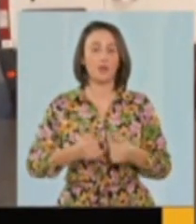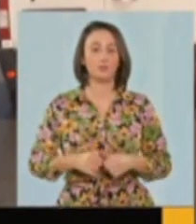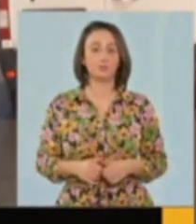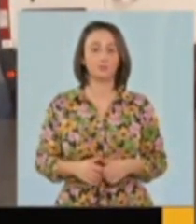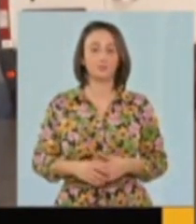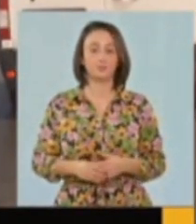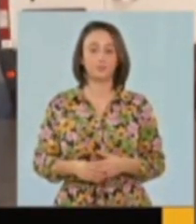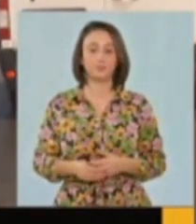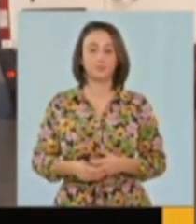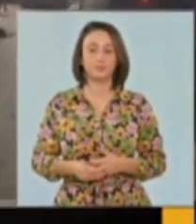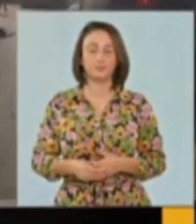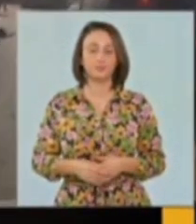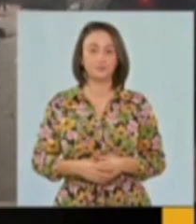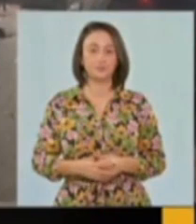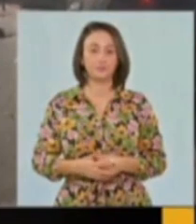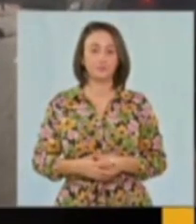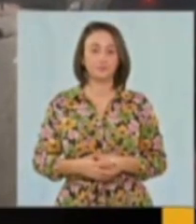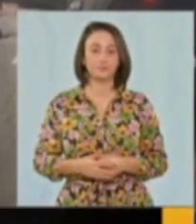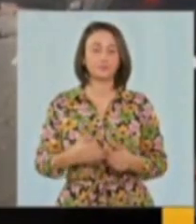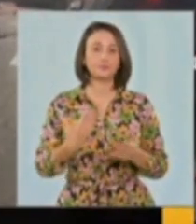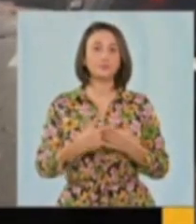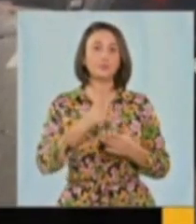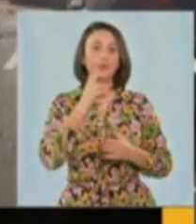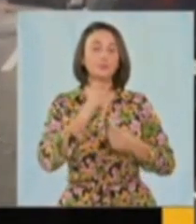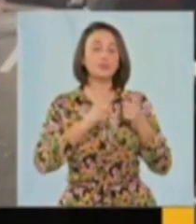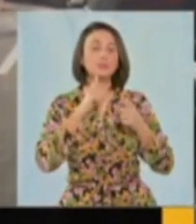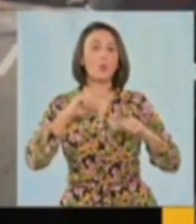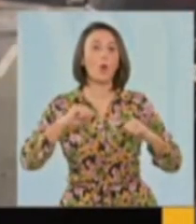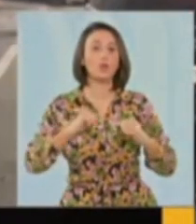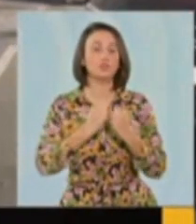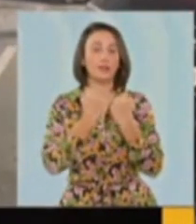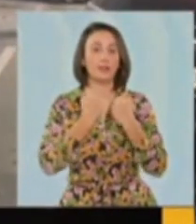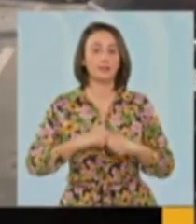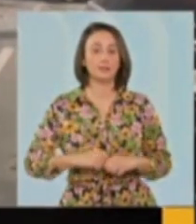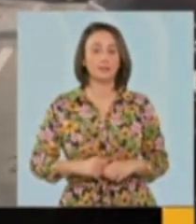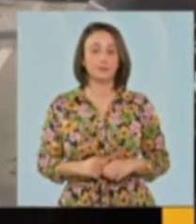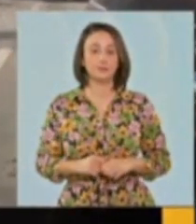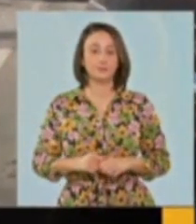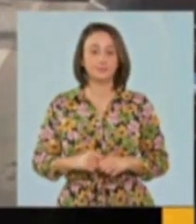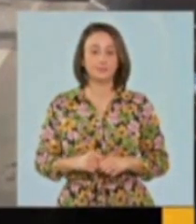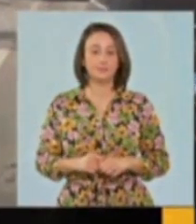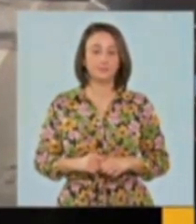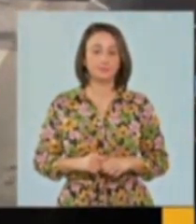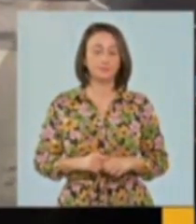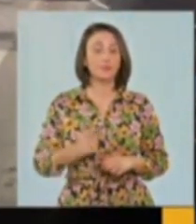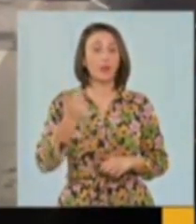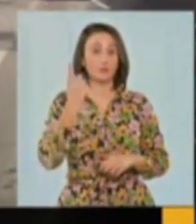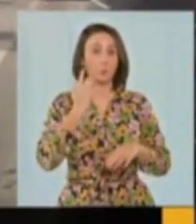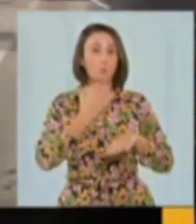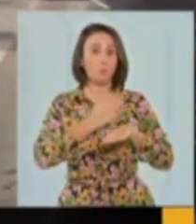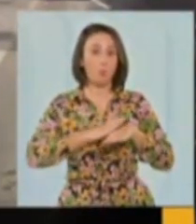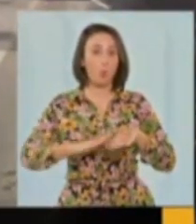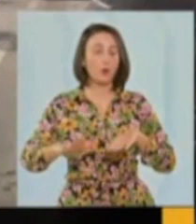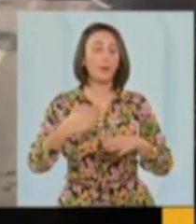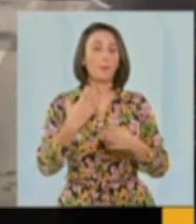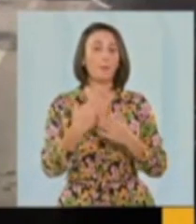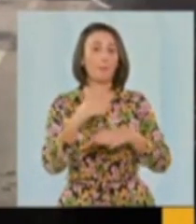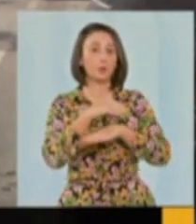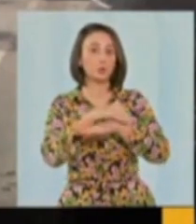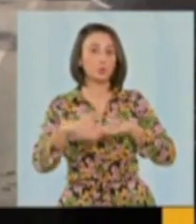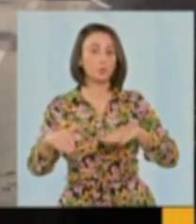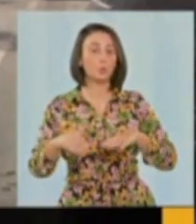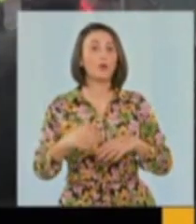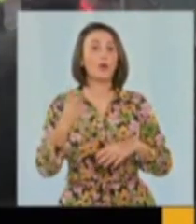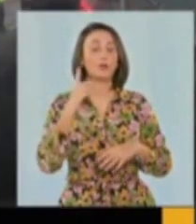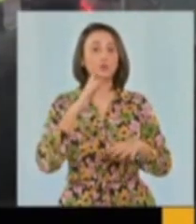s-a produs acest carambol, pentru că vorbim despre un carambol în prima fază. Era polei pe carosabil,